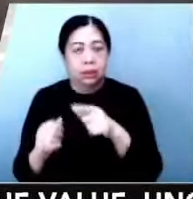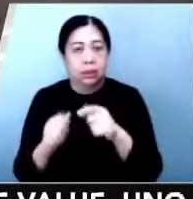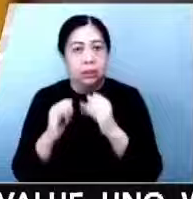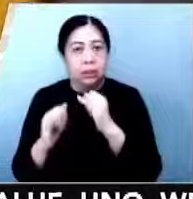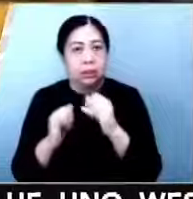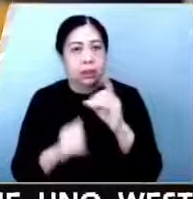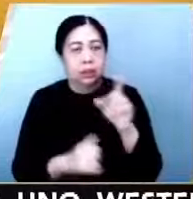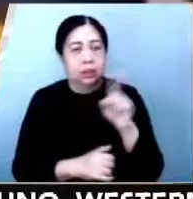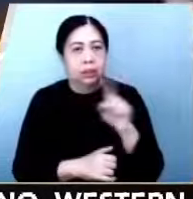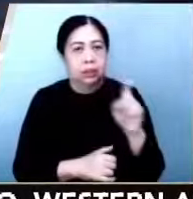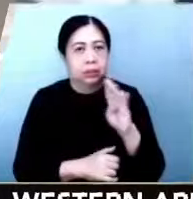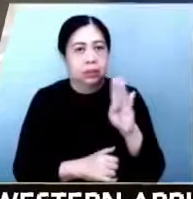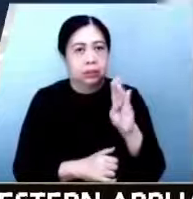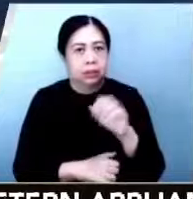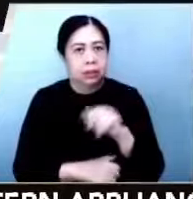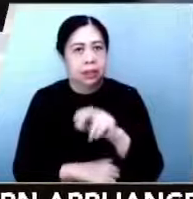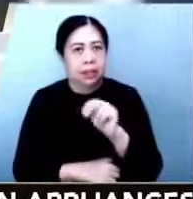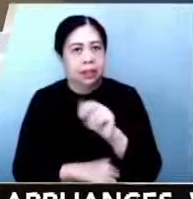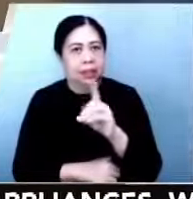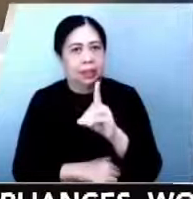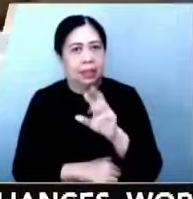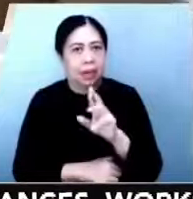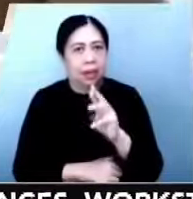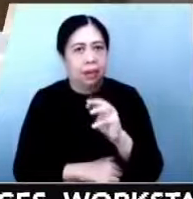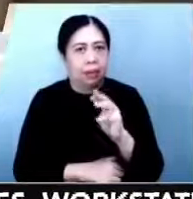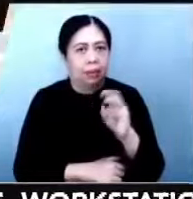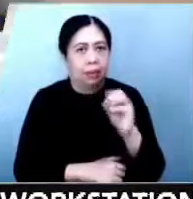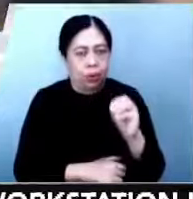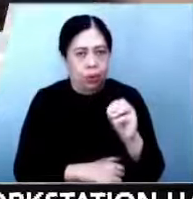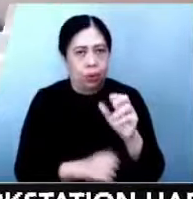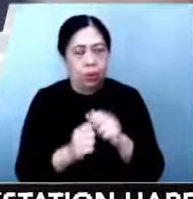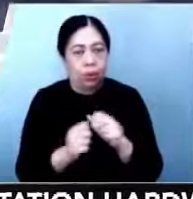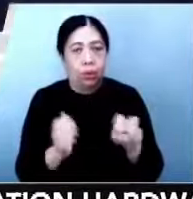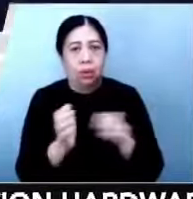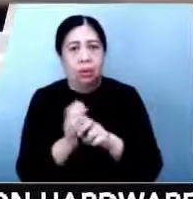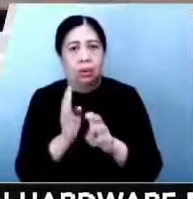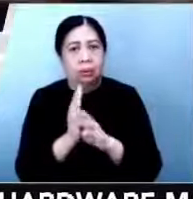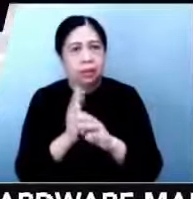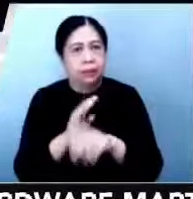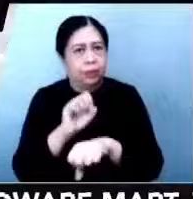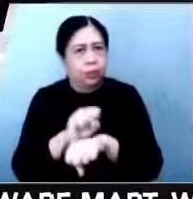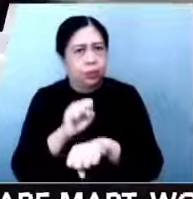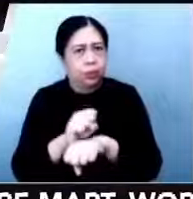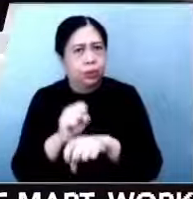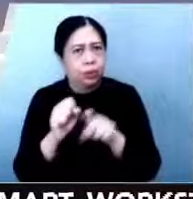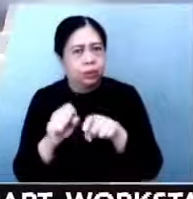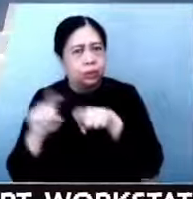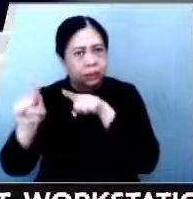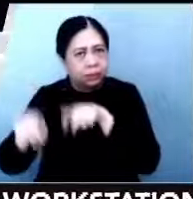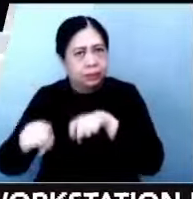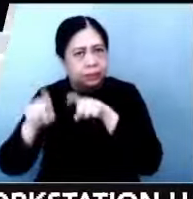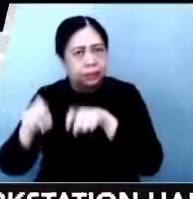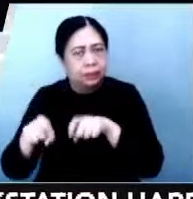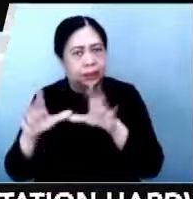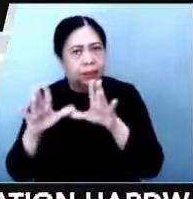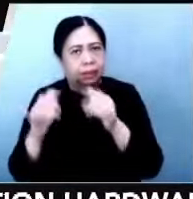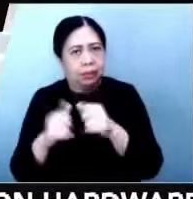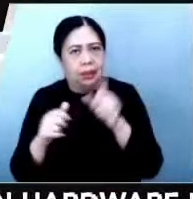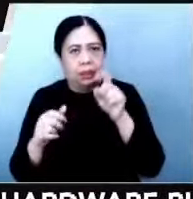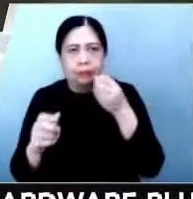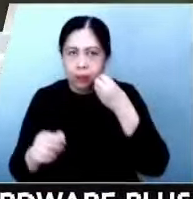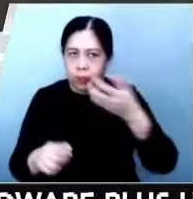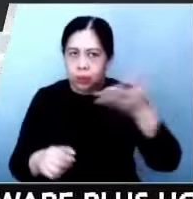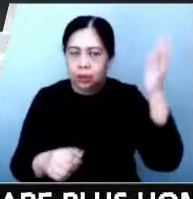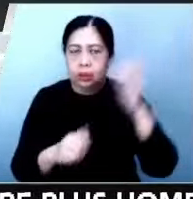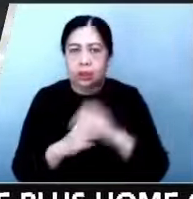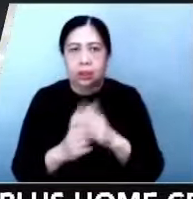sa MDRRMO Maco, sakay ng mga bus sa mga trabahador ng isang mining company na pauwi na sana. Ilang